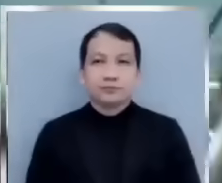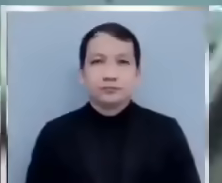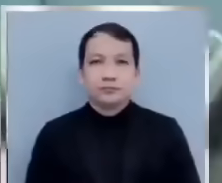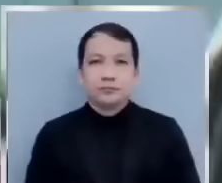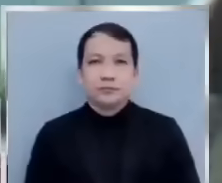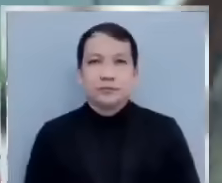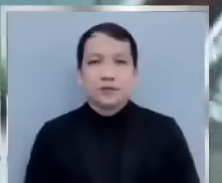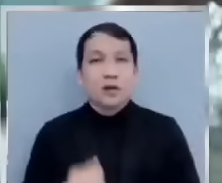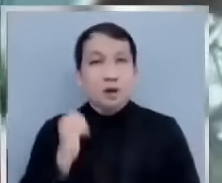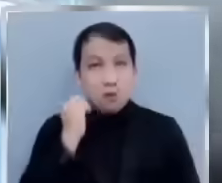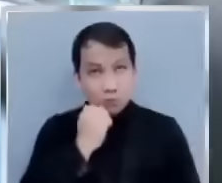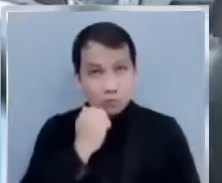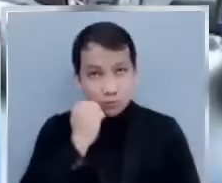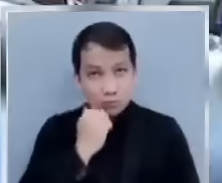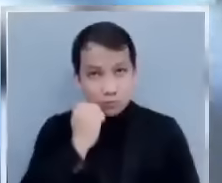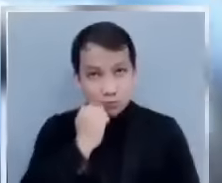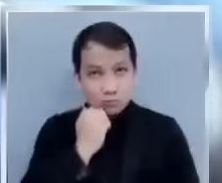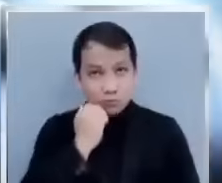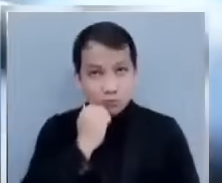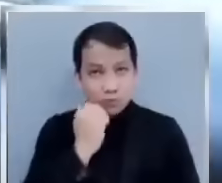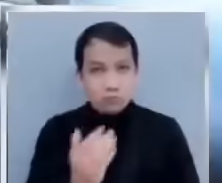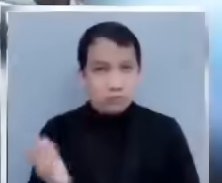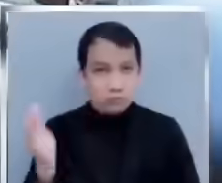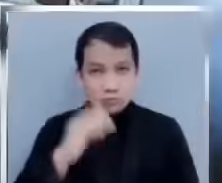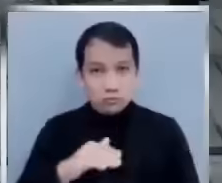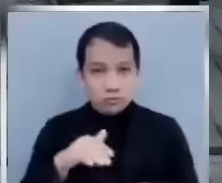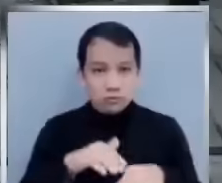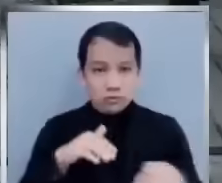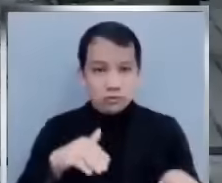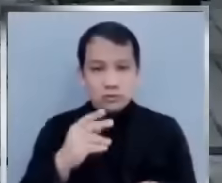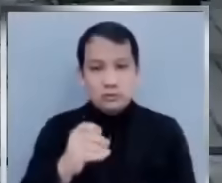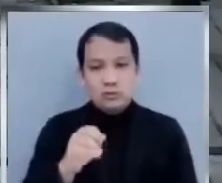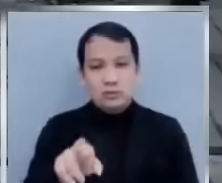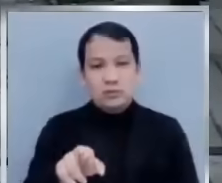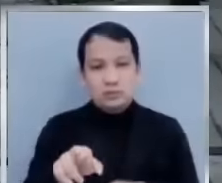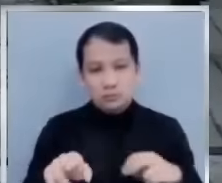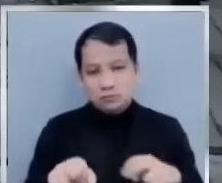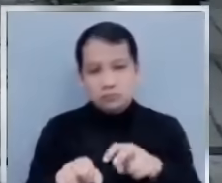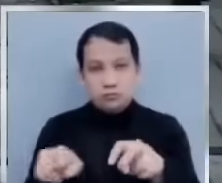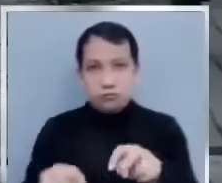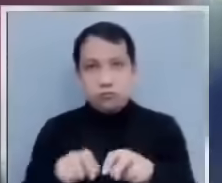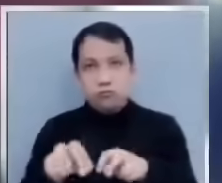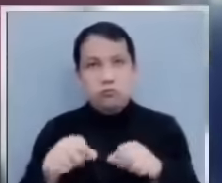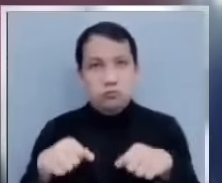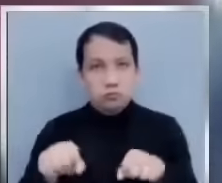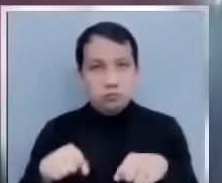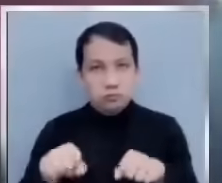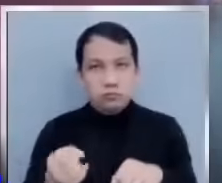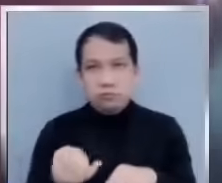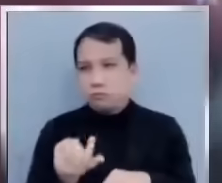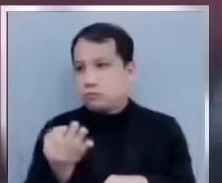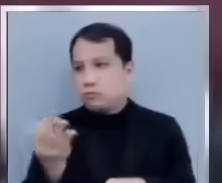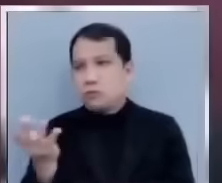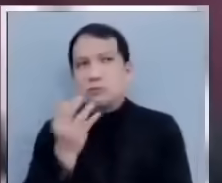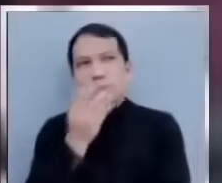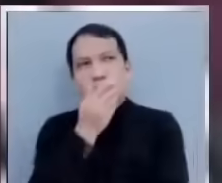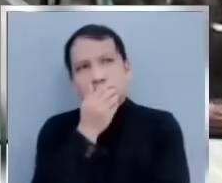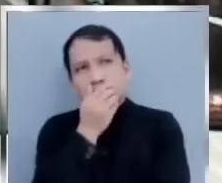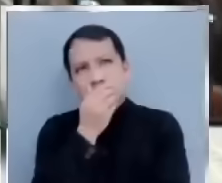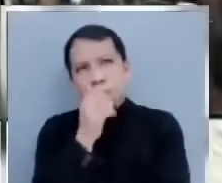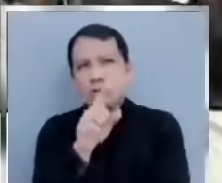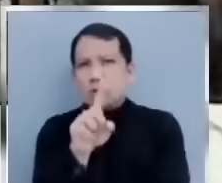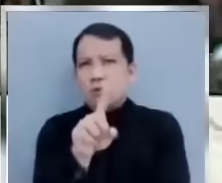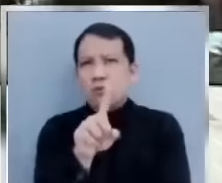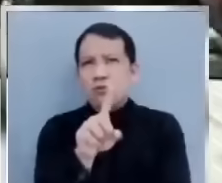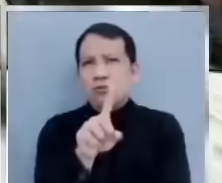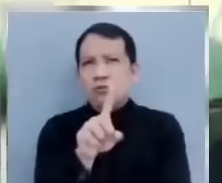Araw-araw milyong-milyong mga sasakyan ang bumabiyahe sa Metro Manila. Kung mga motorsiklo lang ang bibilangin, aabot sa isa't kalahating milyon ang